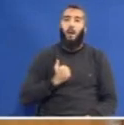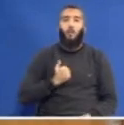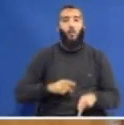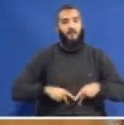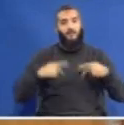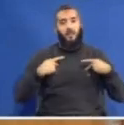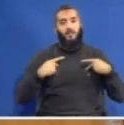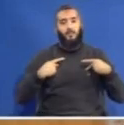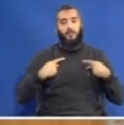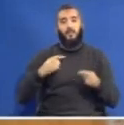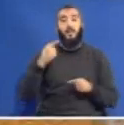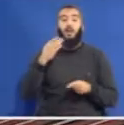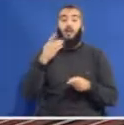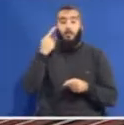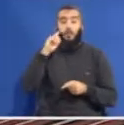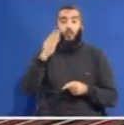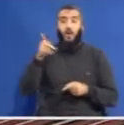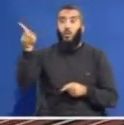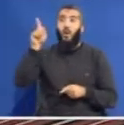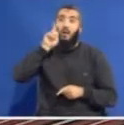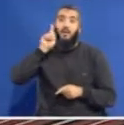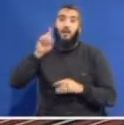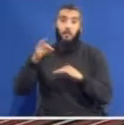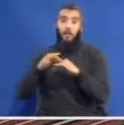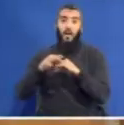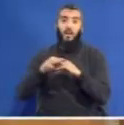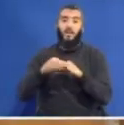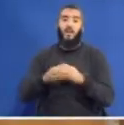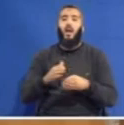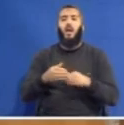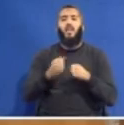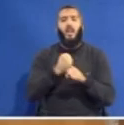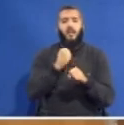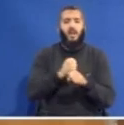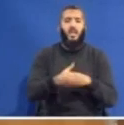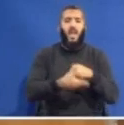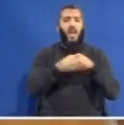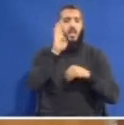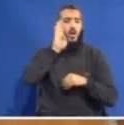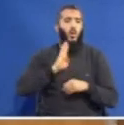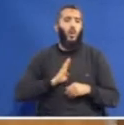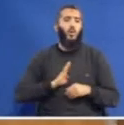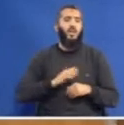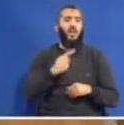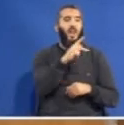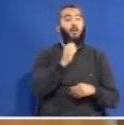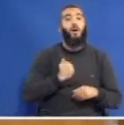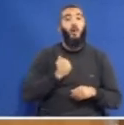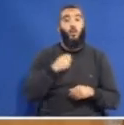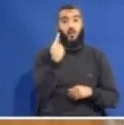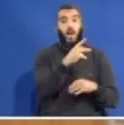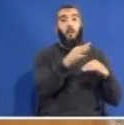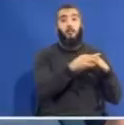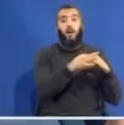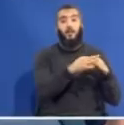الزوج خدمة أمه، من خدمة الزوج ومن استعطاف الزوج ومن استرضاء الزوج